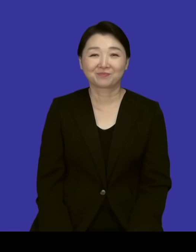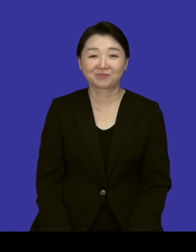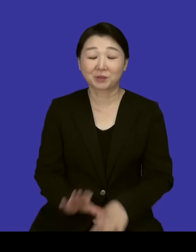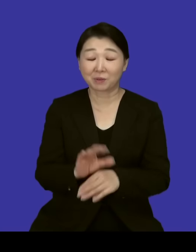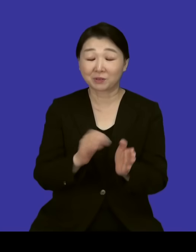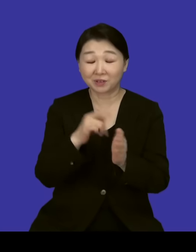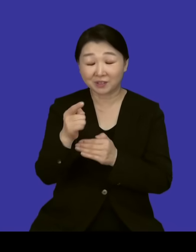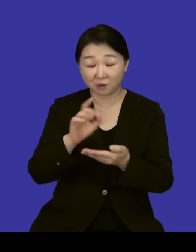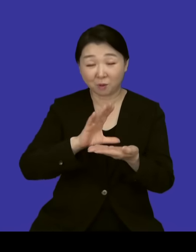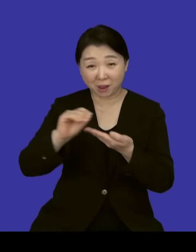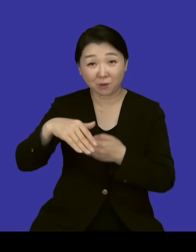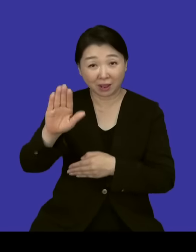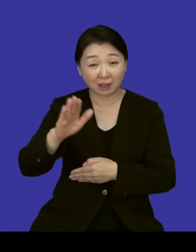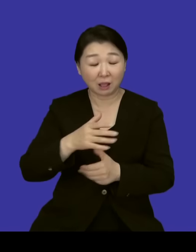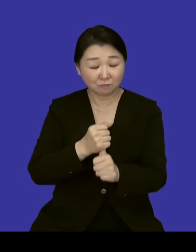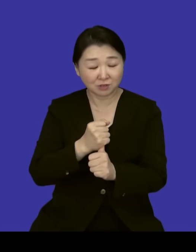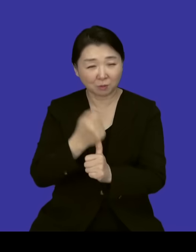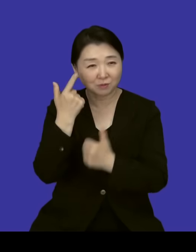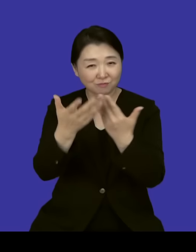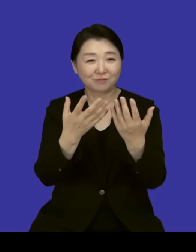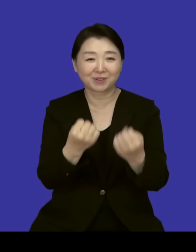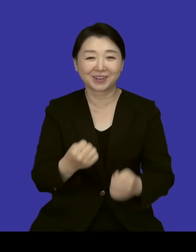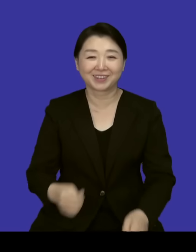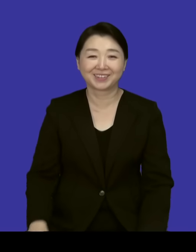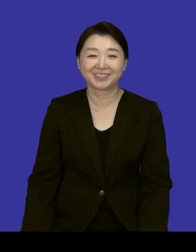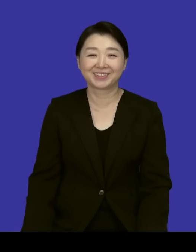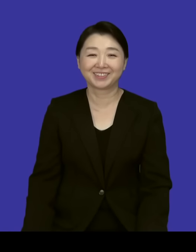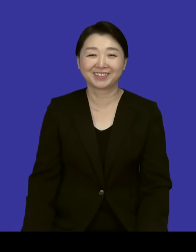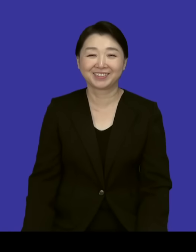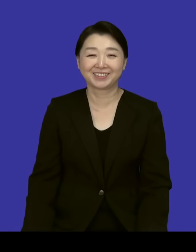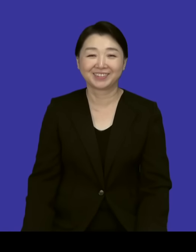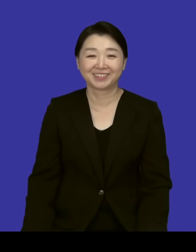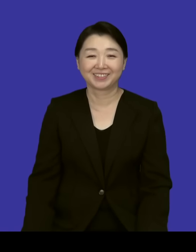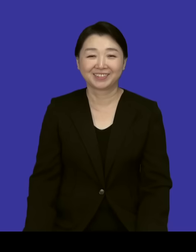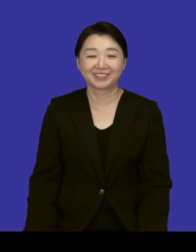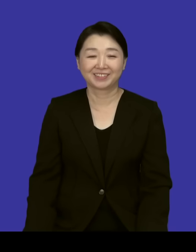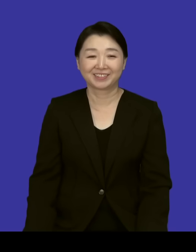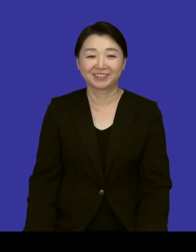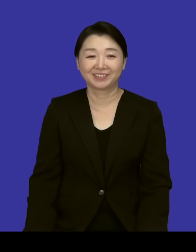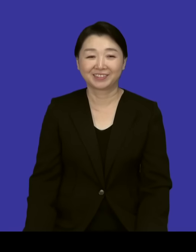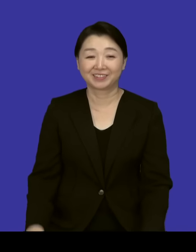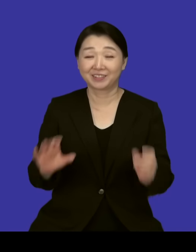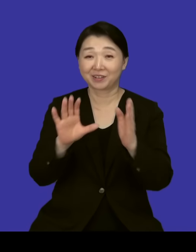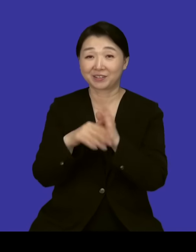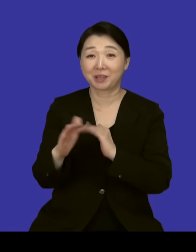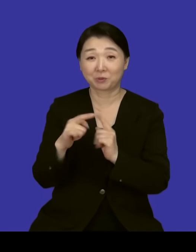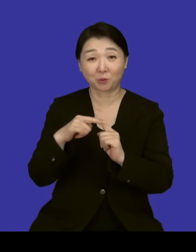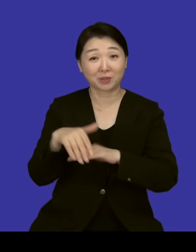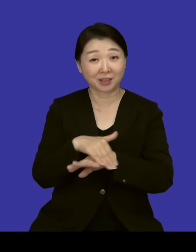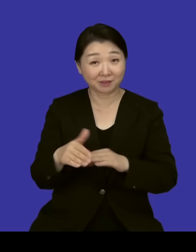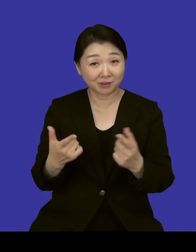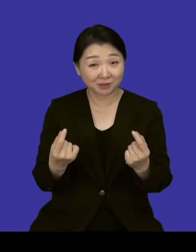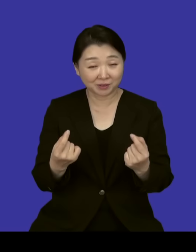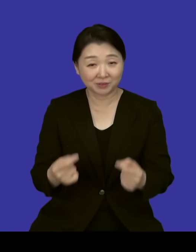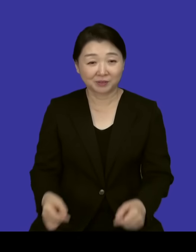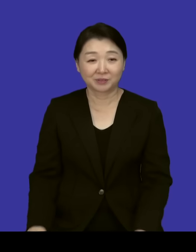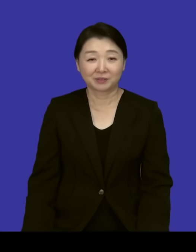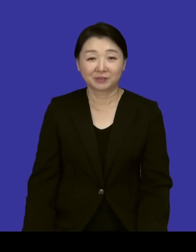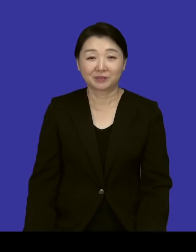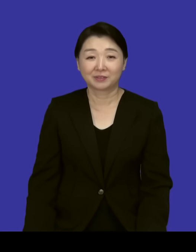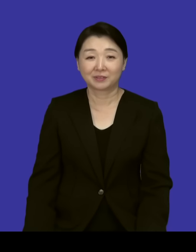끝나고 바로 갔어요. 네. 붙잡히면 뭐 질문이 많아질 것 같아요. 그렇습니까? 어린 시절부터 교회는 다니셨던 거고요. 어릴